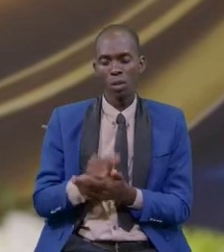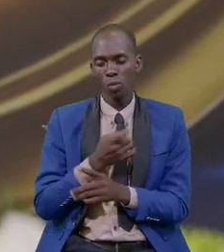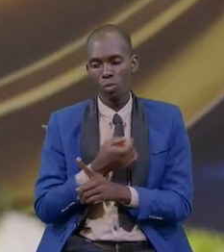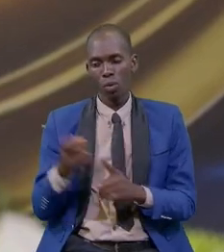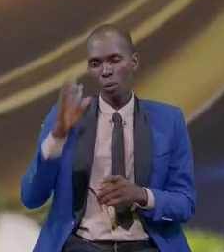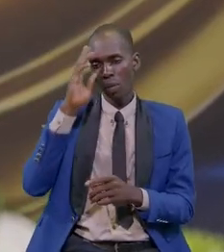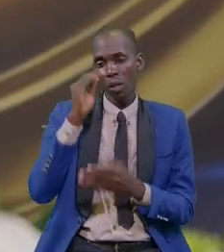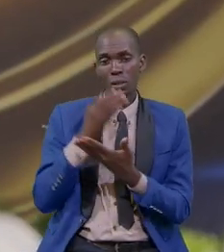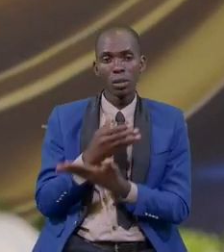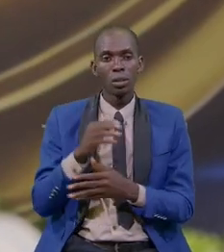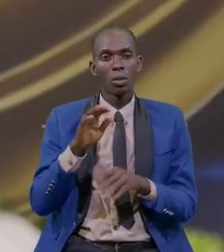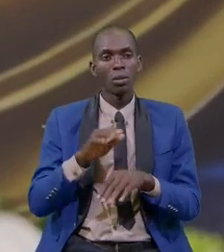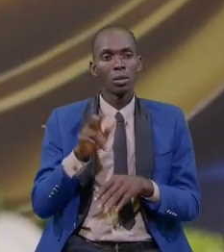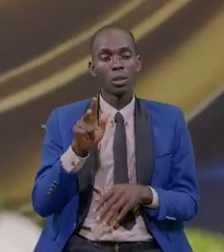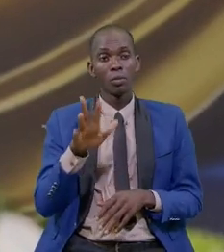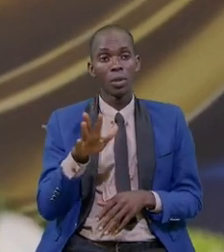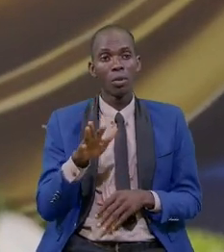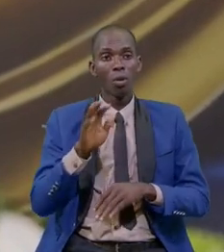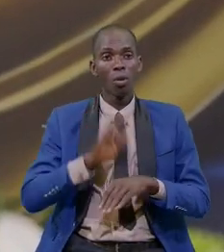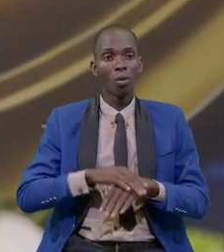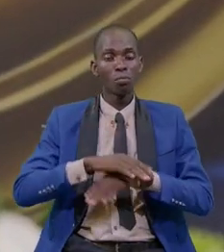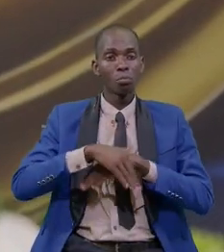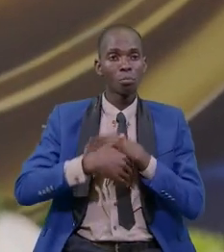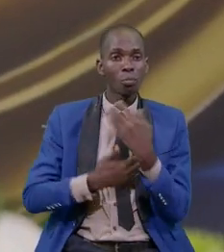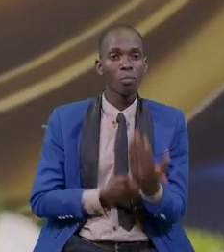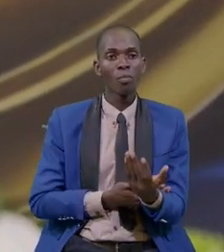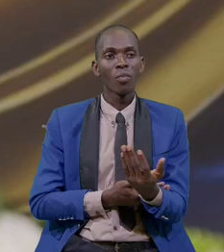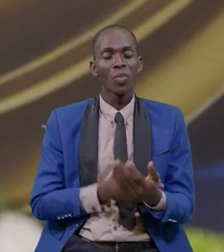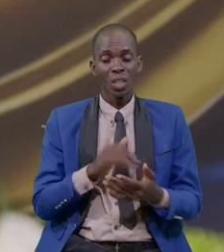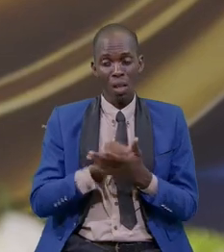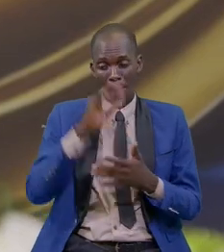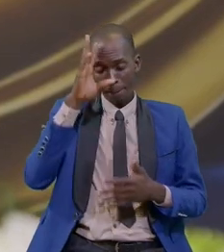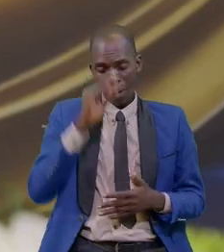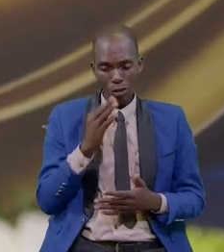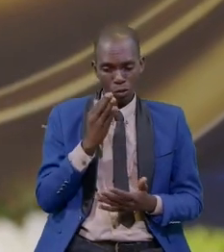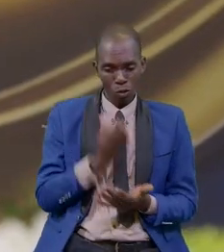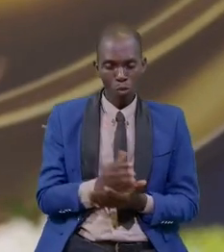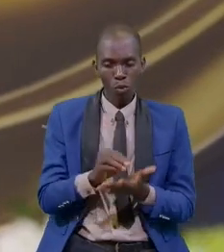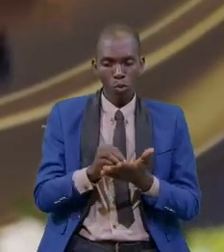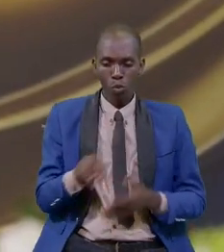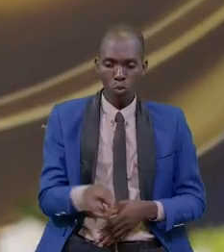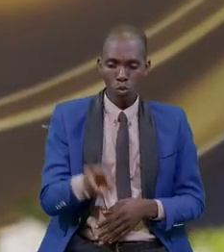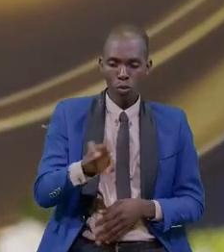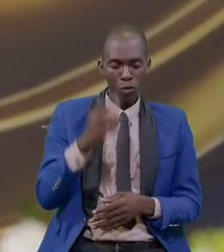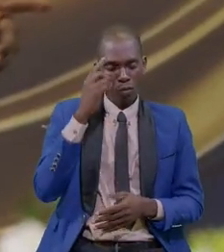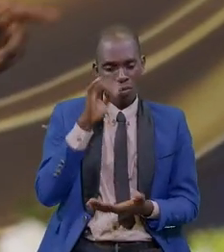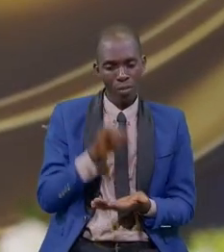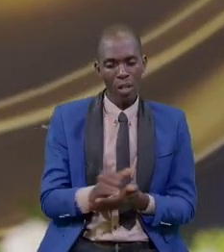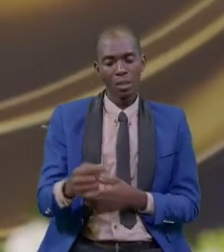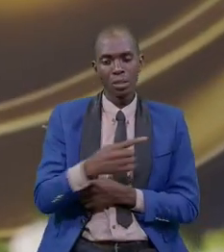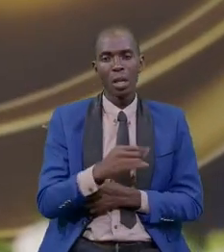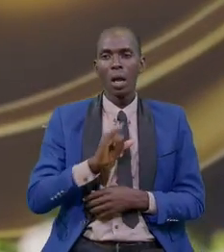soin de lui. Le lendemain, il tira 2 deniers. Il a arrêté son voyage. Là où il devait aller,